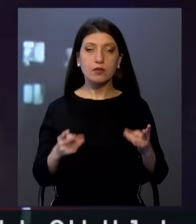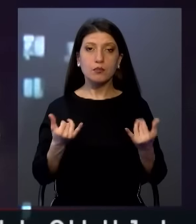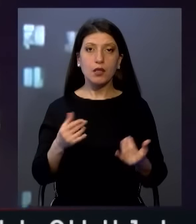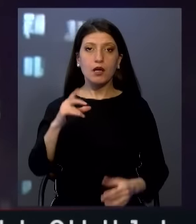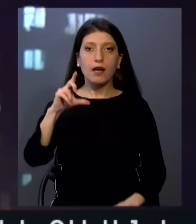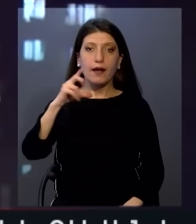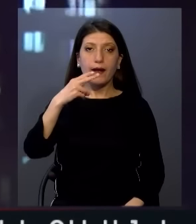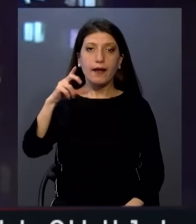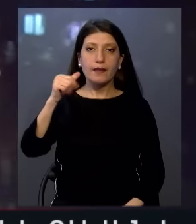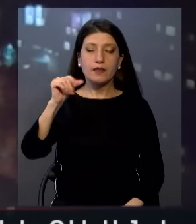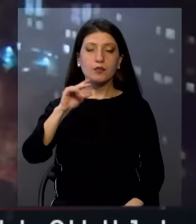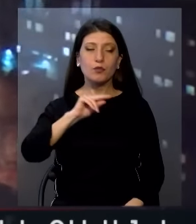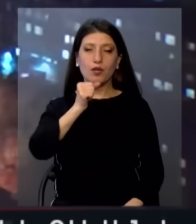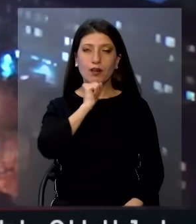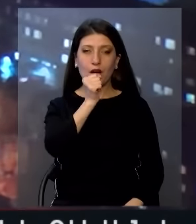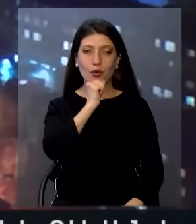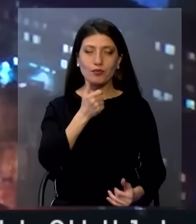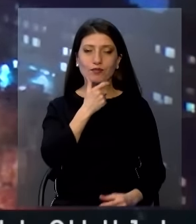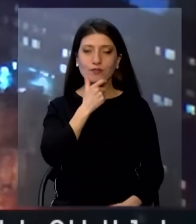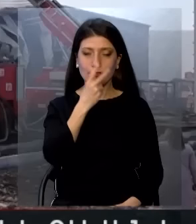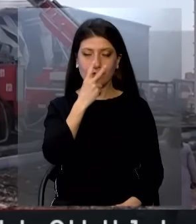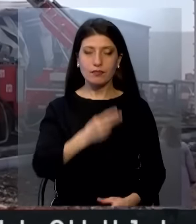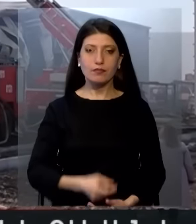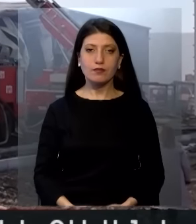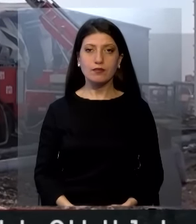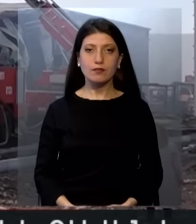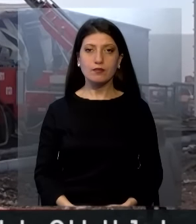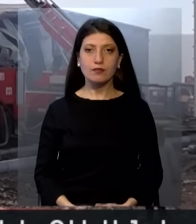Ղուրչյանի եւ Աշոտ Մնոյանի ռեպորտաժը։